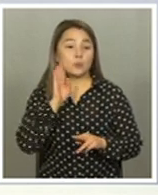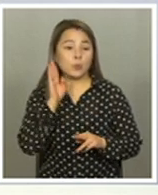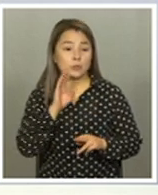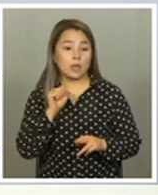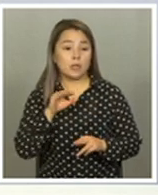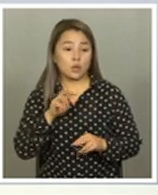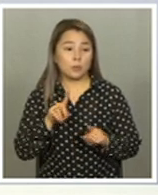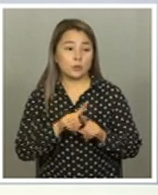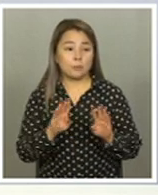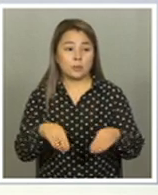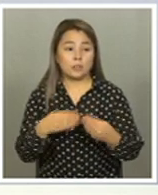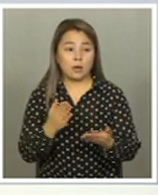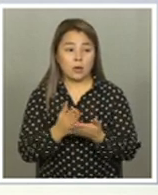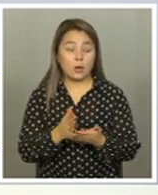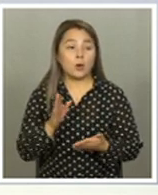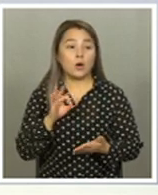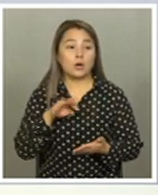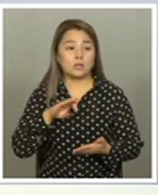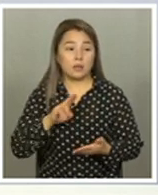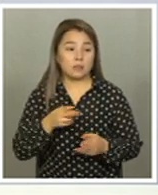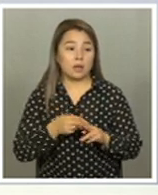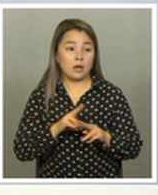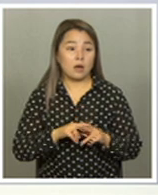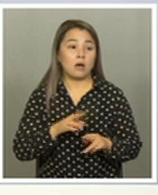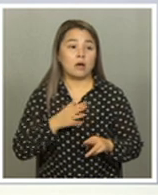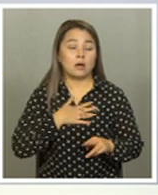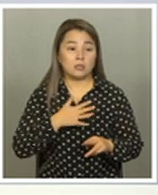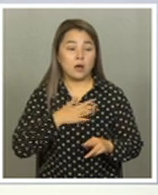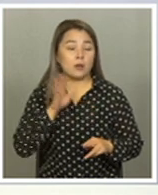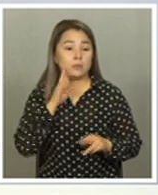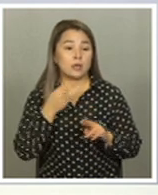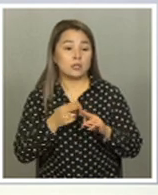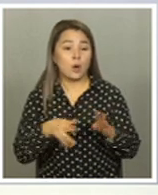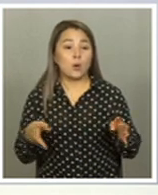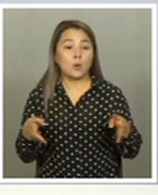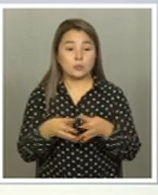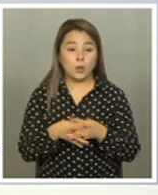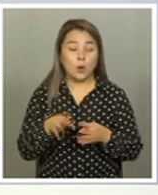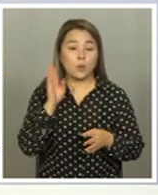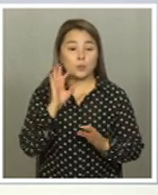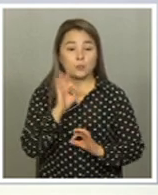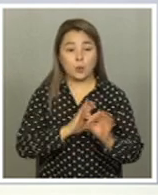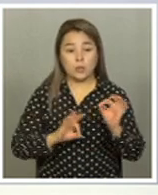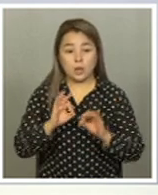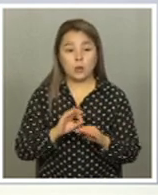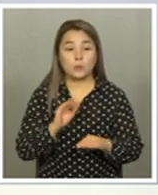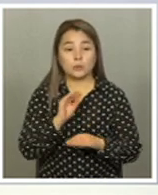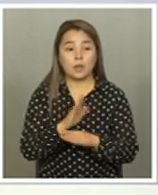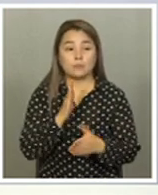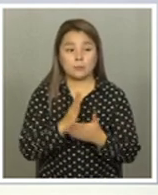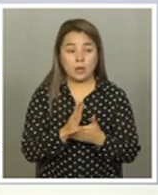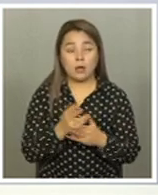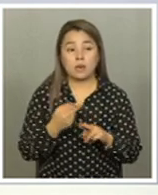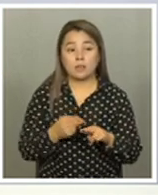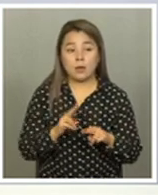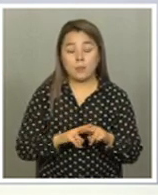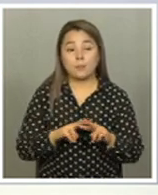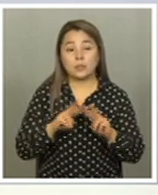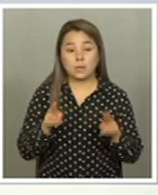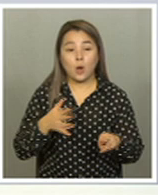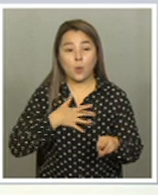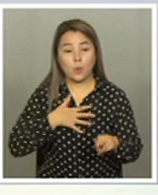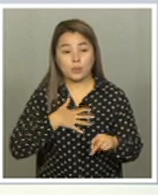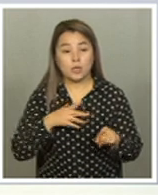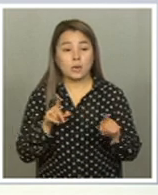берілген. Оттек атомы мен сутек атомы қосылып, су молекуласын түзеді. Ал бірдей оттек